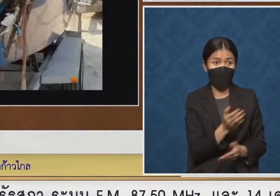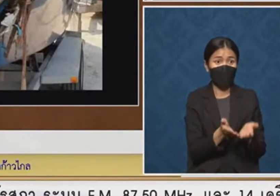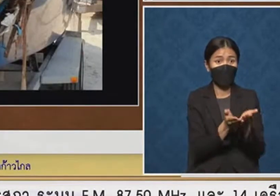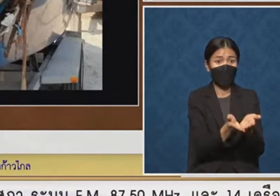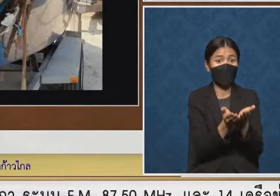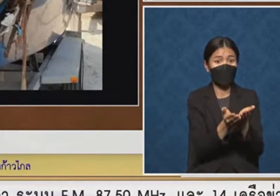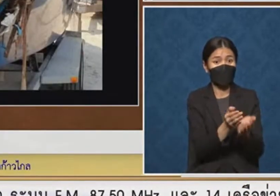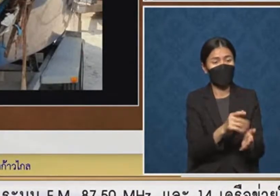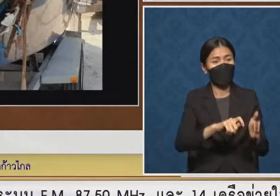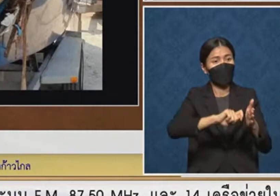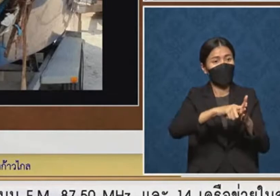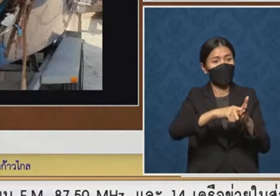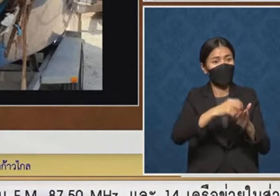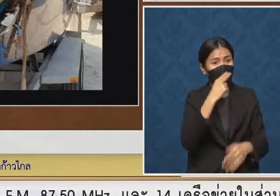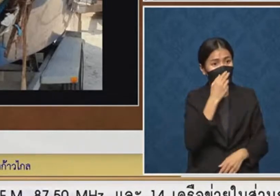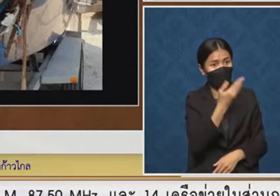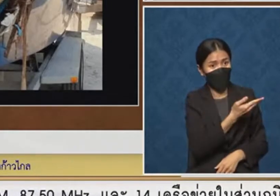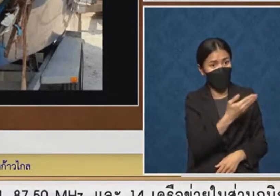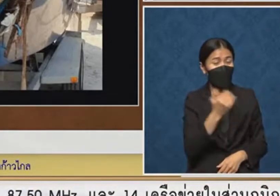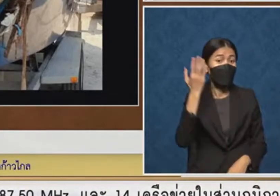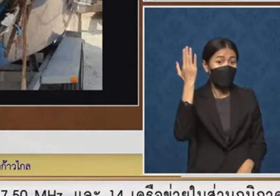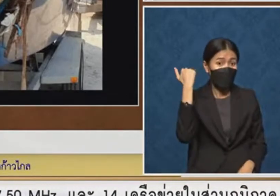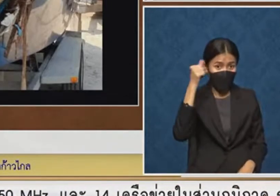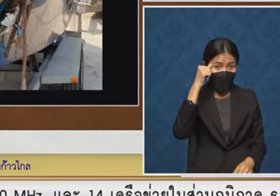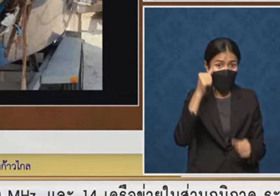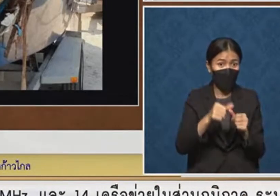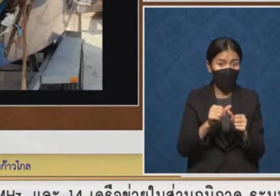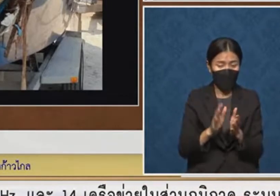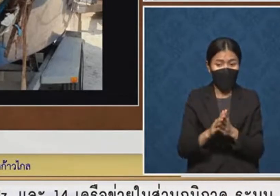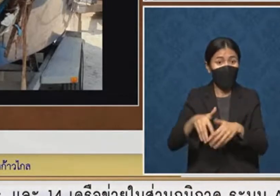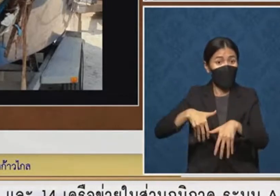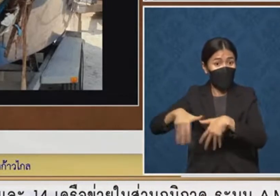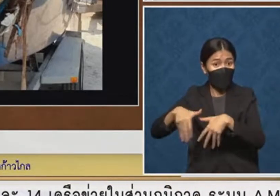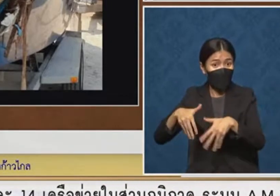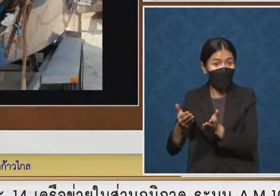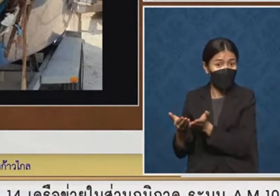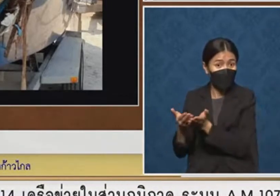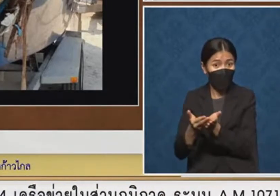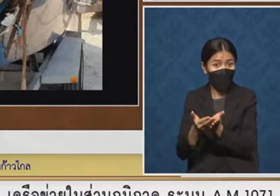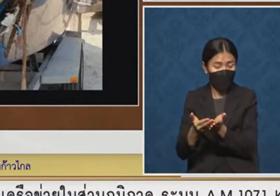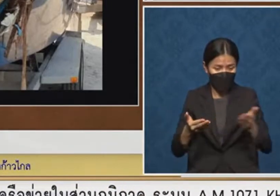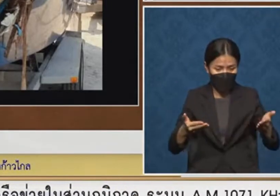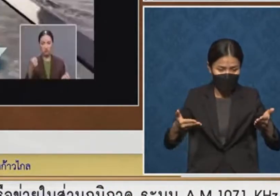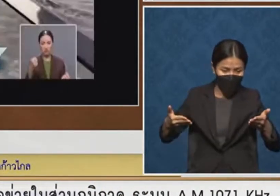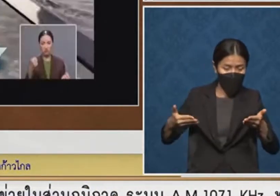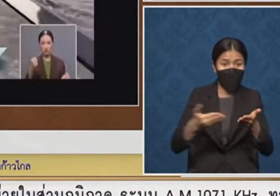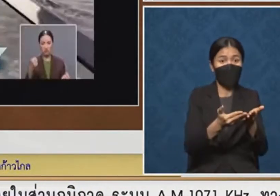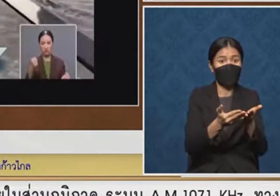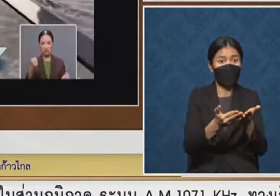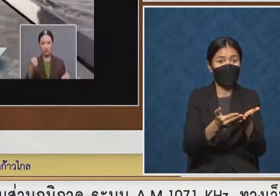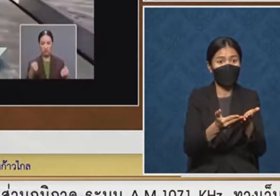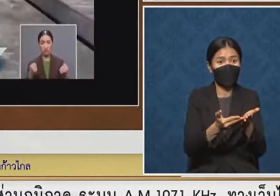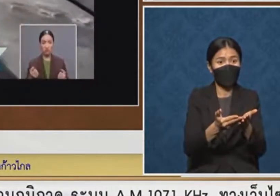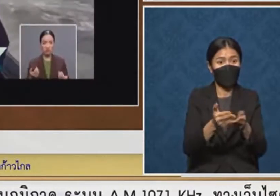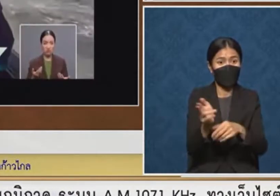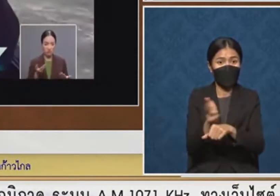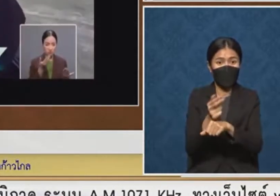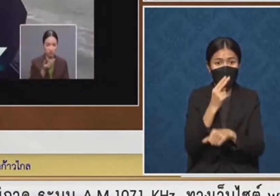ระวไปชนพอกข่วว่า พื้นบานมาขับเรอมาชนเขาขอขคคิด้นะคร